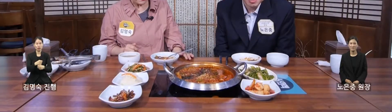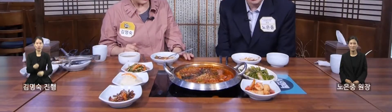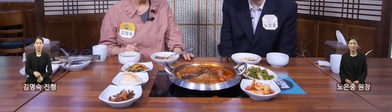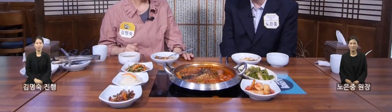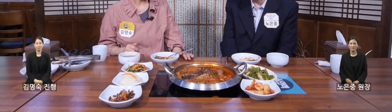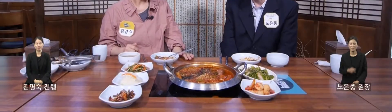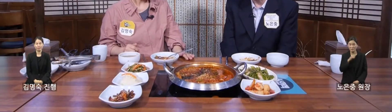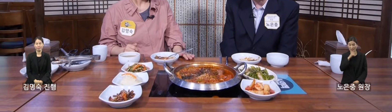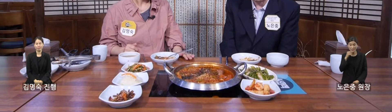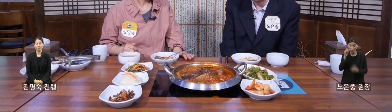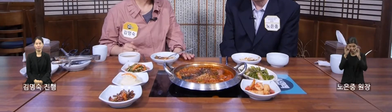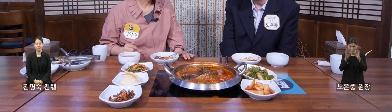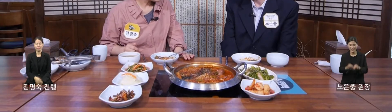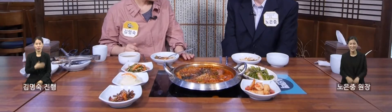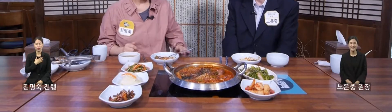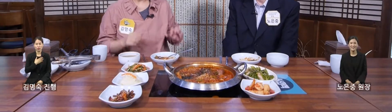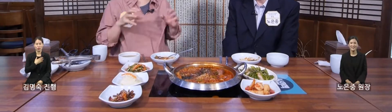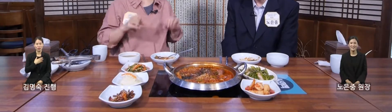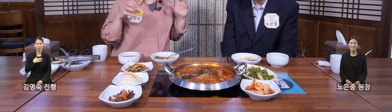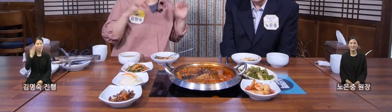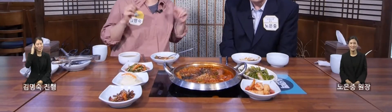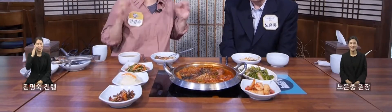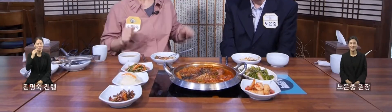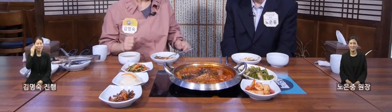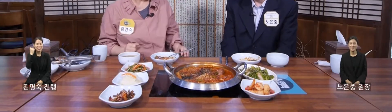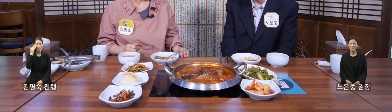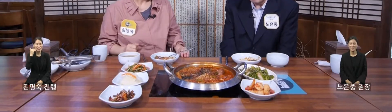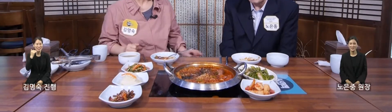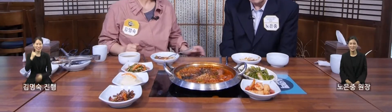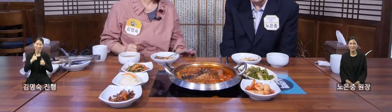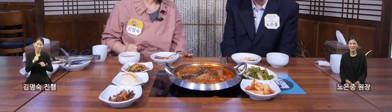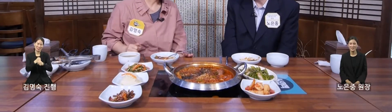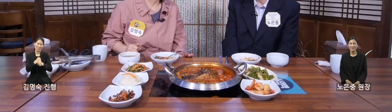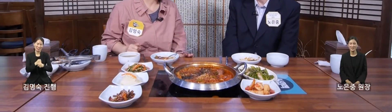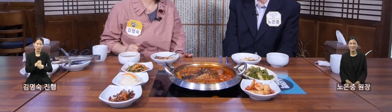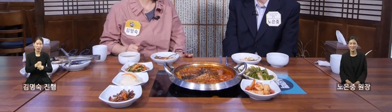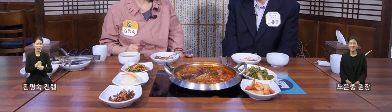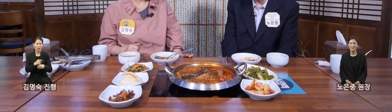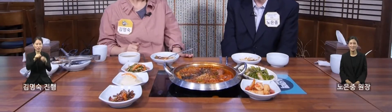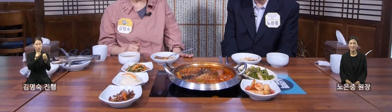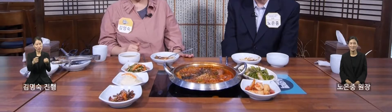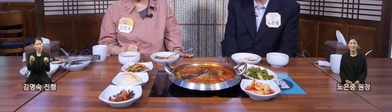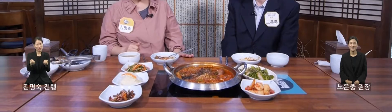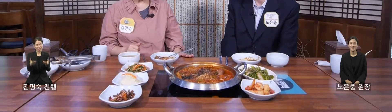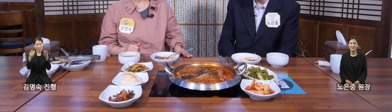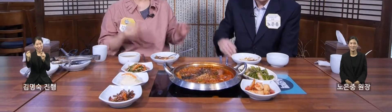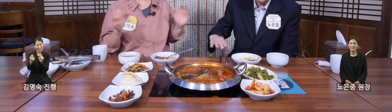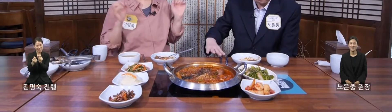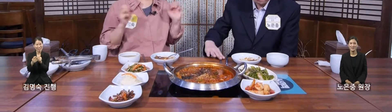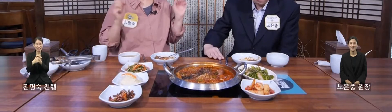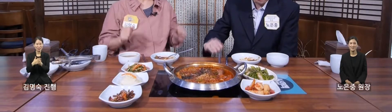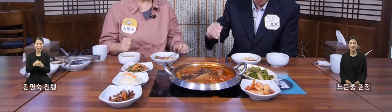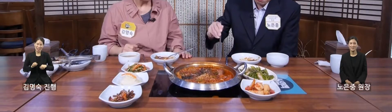맛깔스럽게 정말 맛있어 보이네요. 저도 최근에 김치도 열심히 좀 있으면 이제 추석 들어가잖아요.